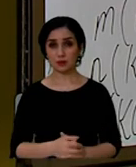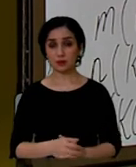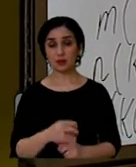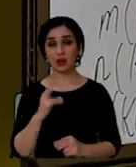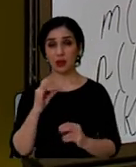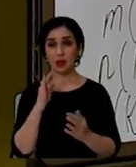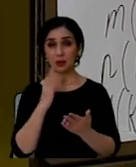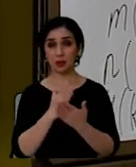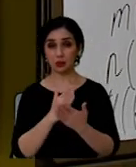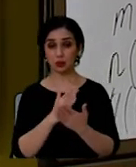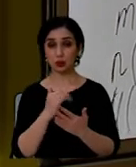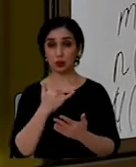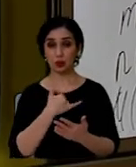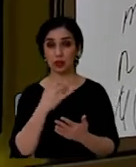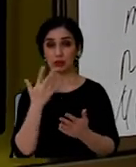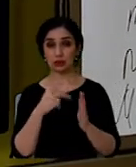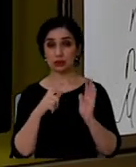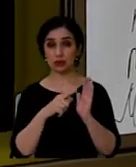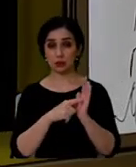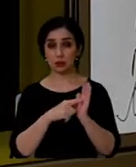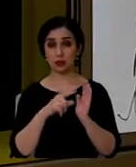И образуется у меня